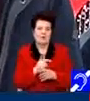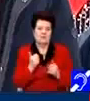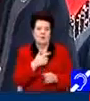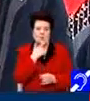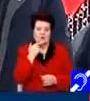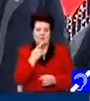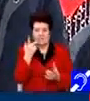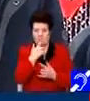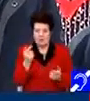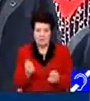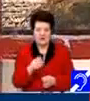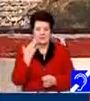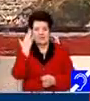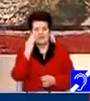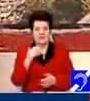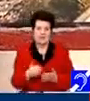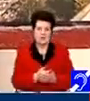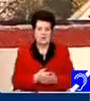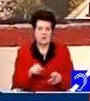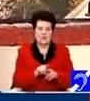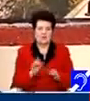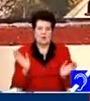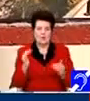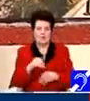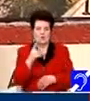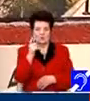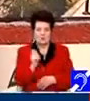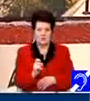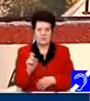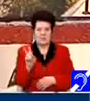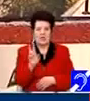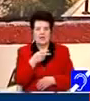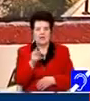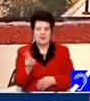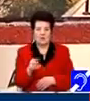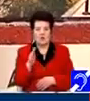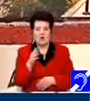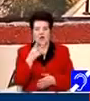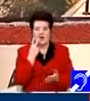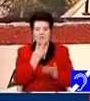multe informații, foarte multe idei noi. Avem așa un pachet de 800 de euro, care intră în video-foto.